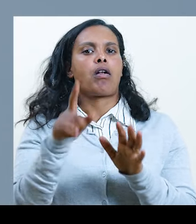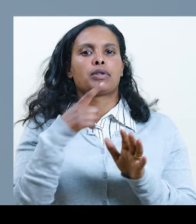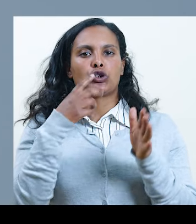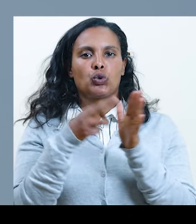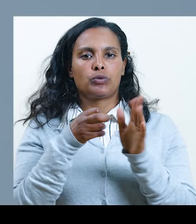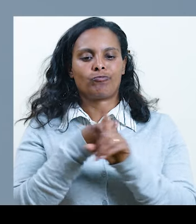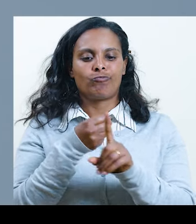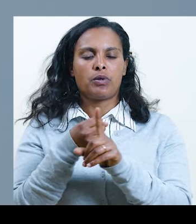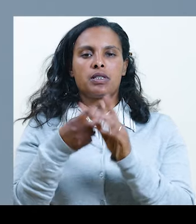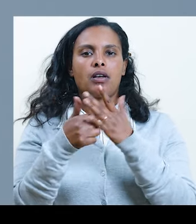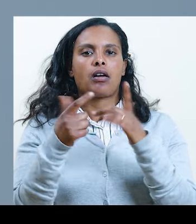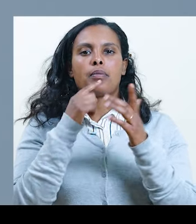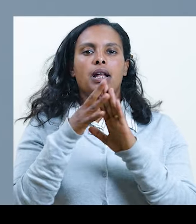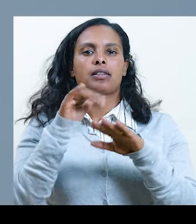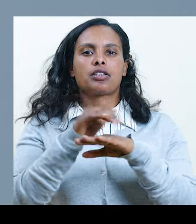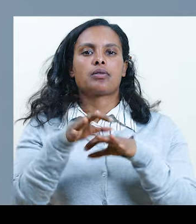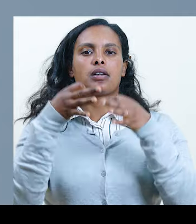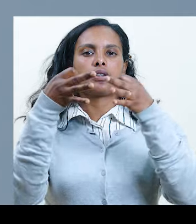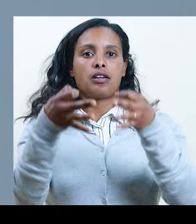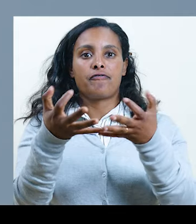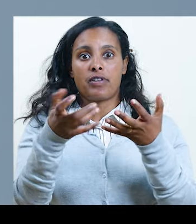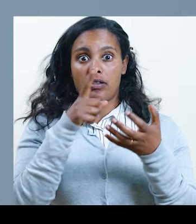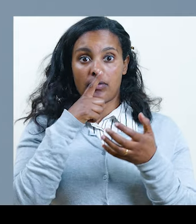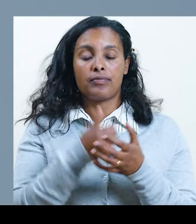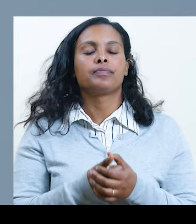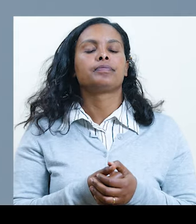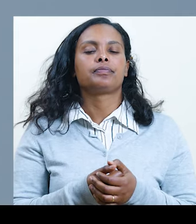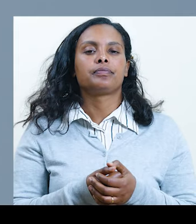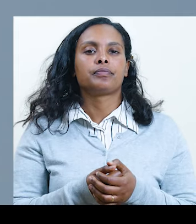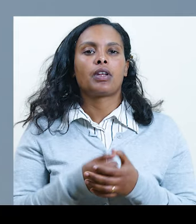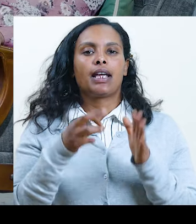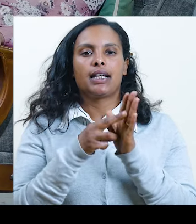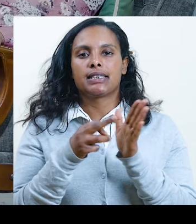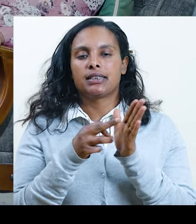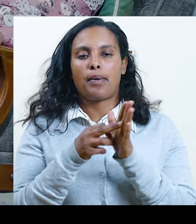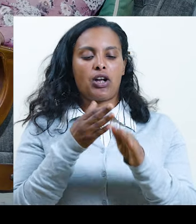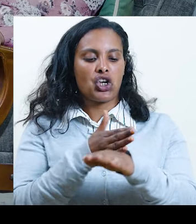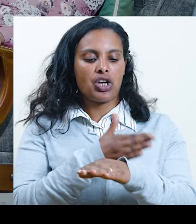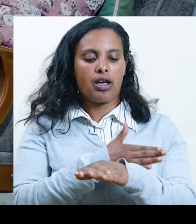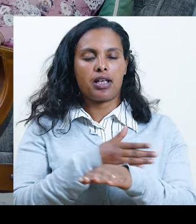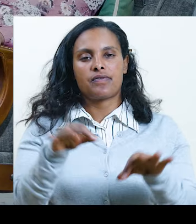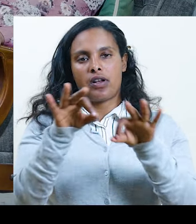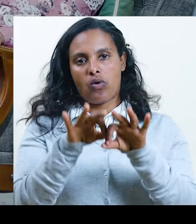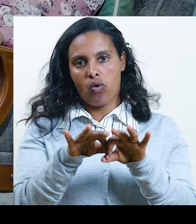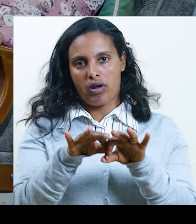ንቅናቄ ስላለ ያው በዚህ አጋጣሚ መልእክታችን የምናስተላልፈው የህግ ማሻሻያ ያስፈልገዋል።